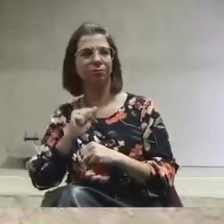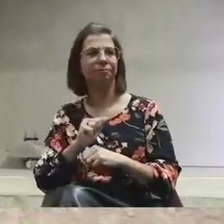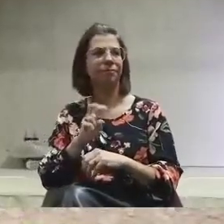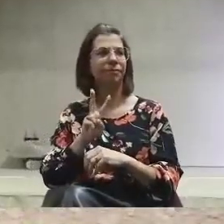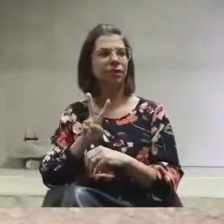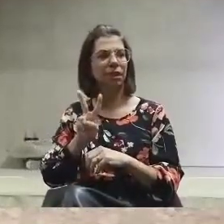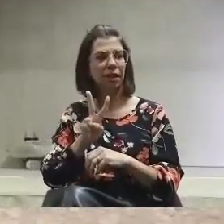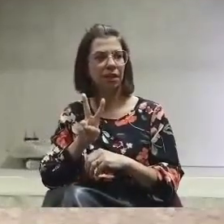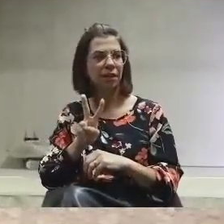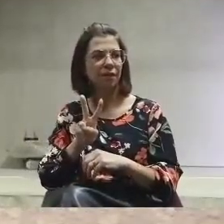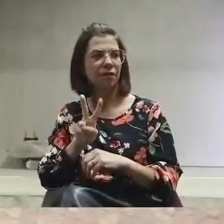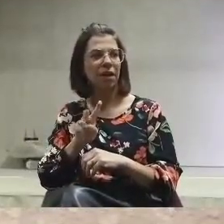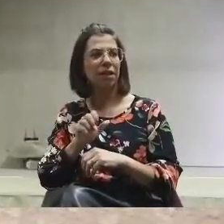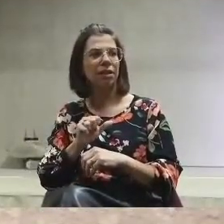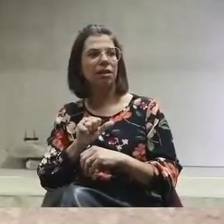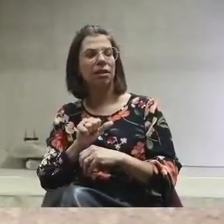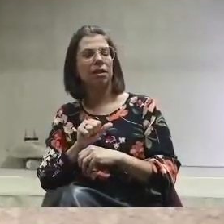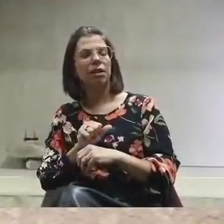verset 18.